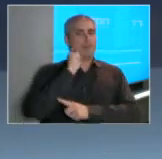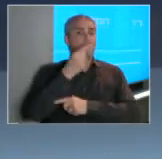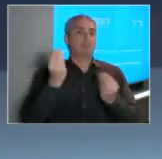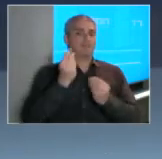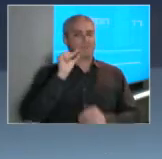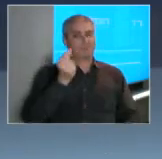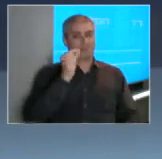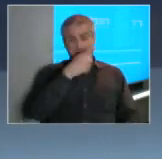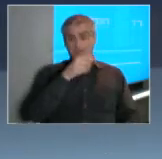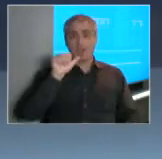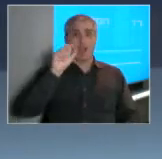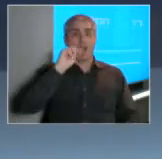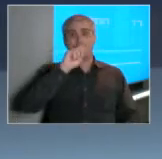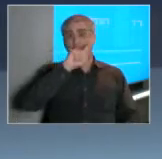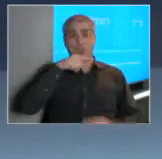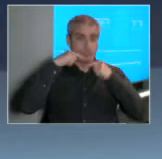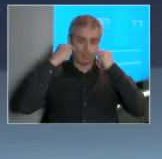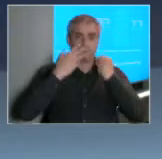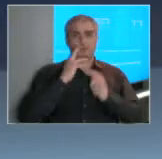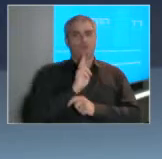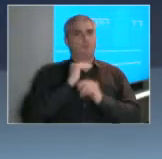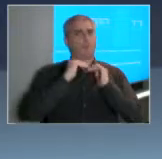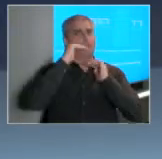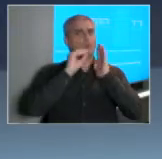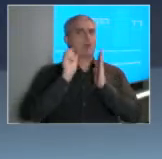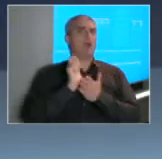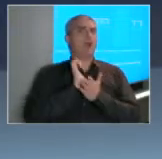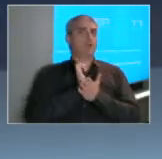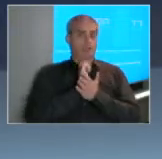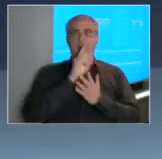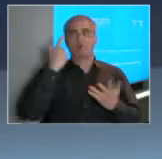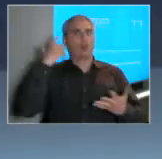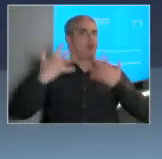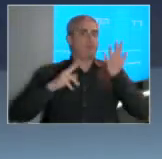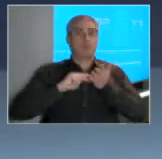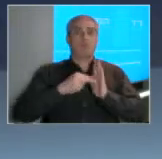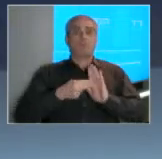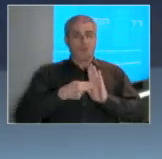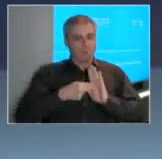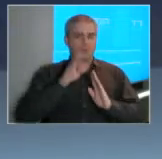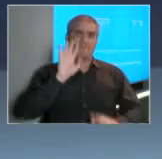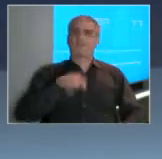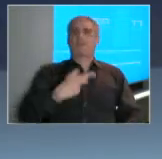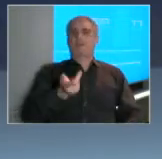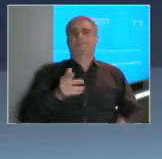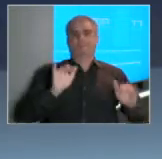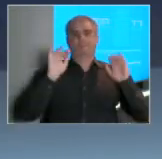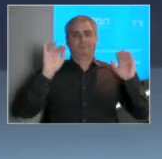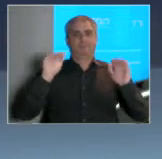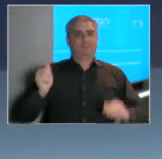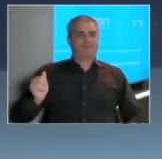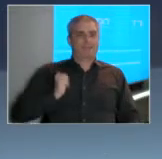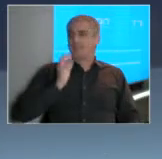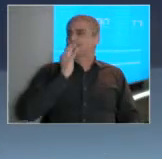צריכה קטנים באמזון. ישראל שומרת על דירוג האשראי הגבוה, למרות חוסר הוודאות הפוליטי. וגם ברכות